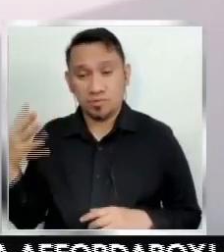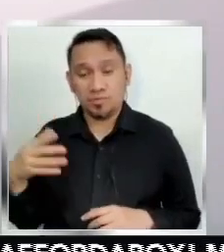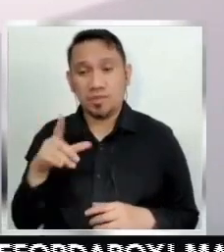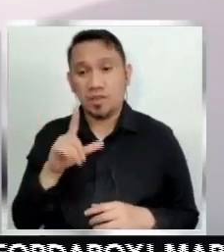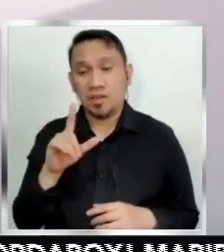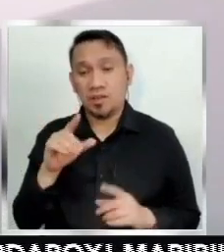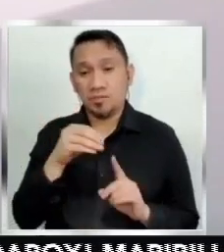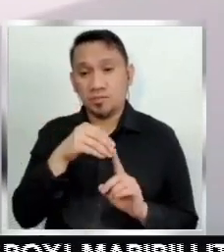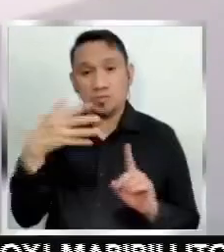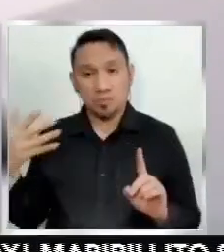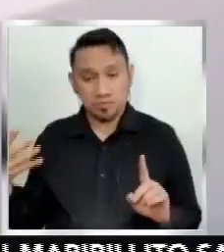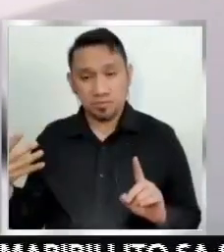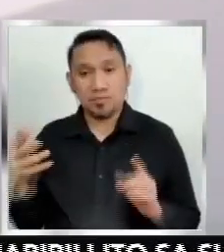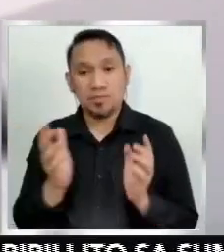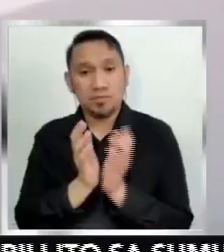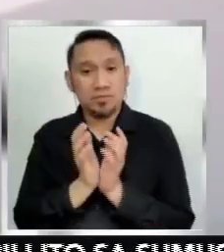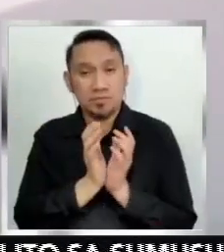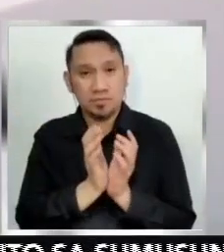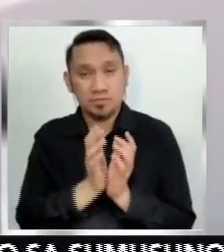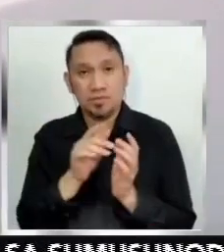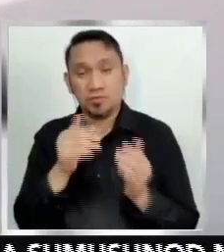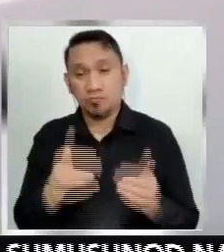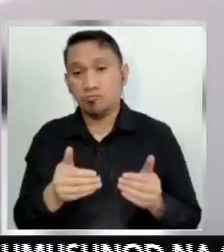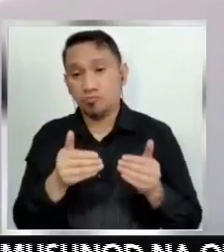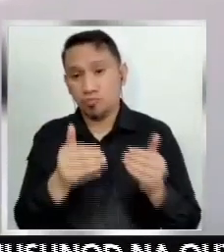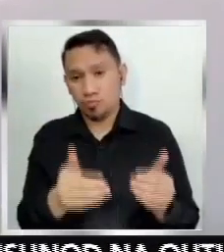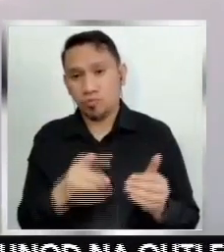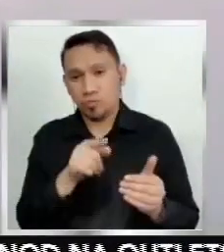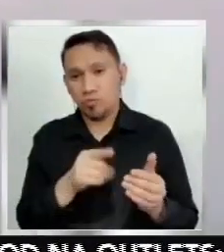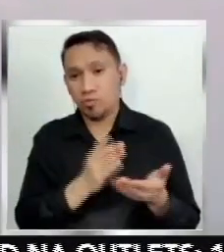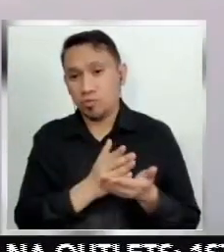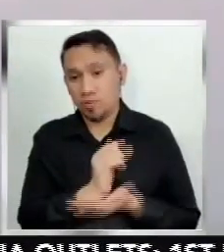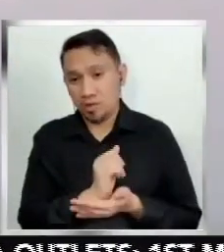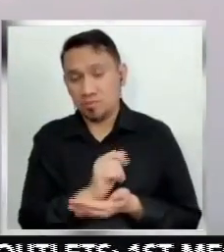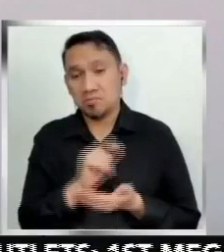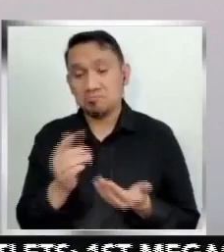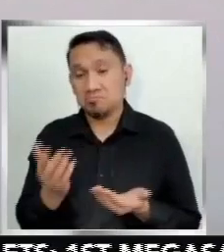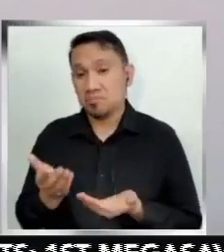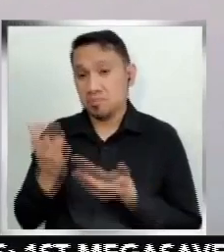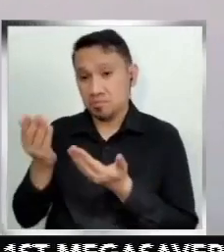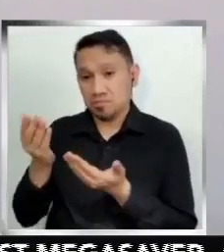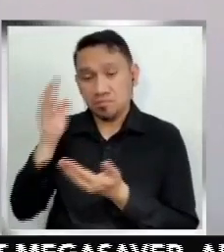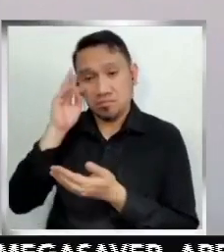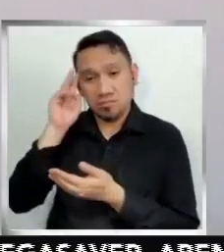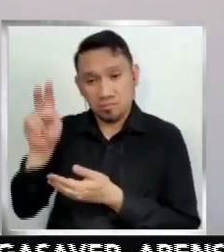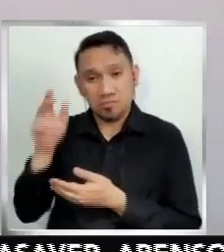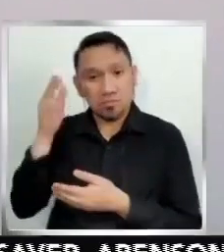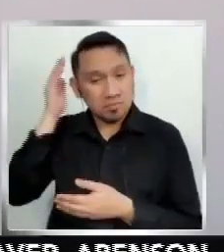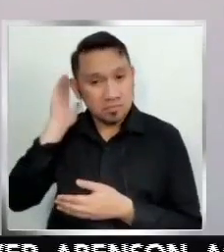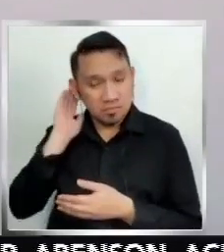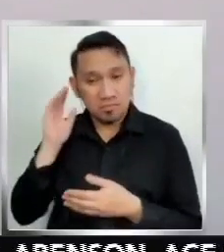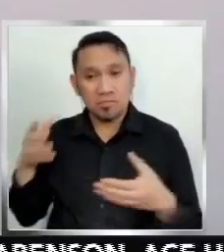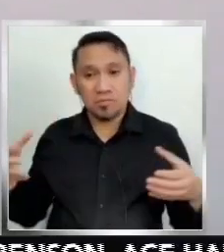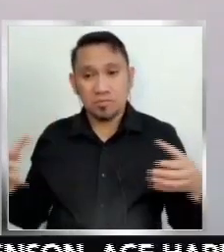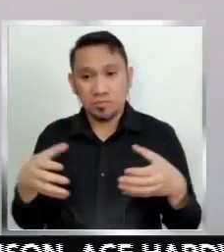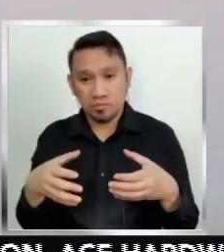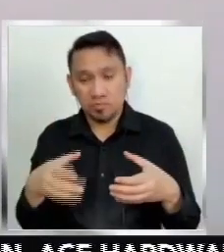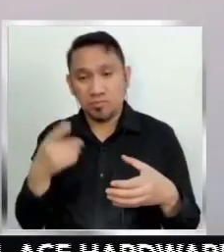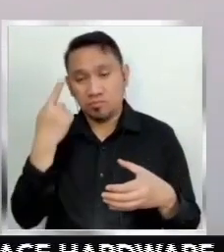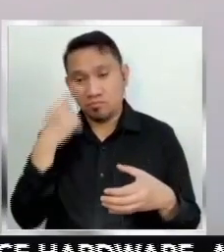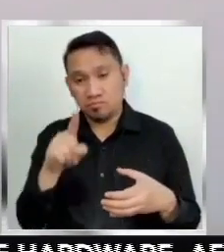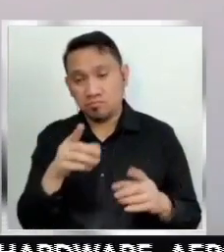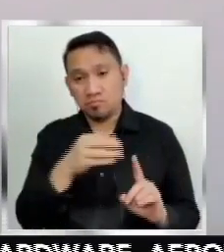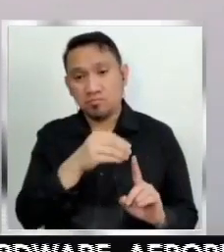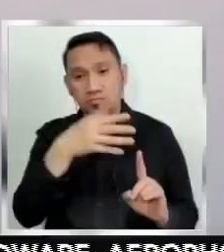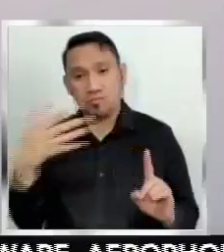LGBTQIA+ community. Imumungkahi rin daw niya sa Pangulo ang hiling ng isang grupo na bumuo ng isang komisyon para sa kanila.